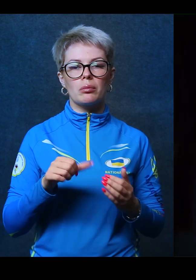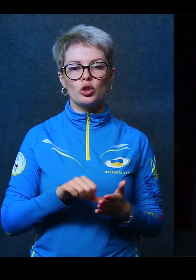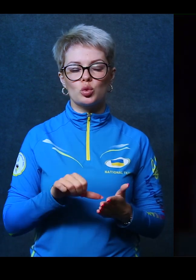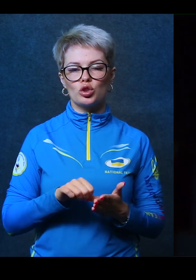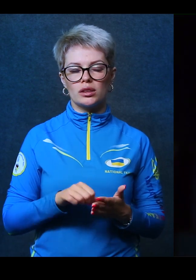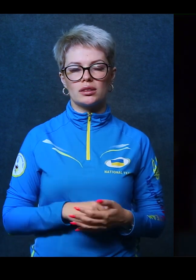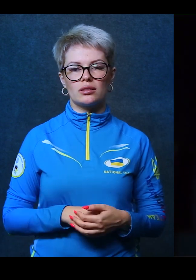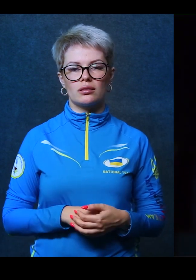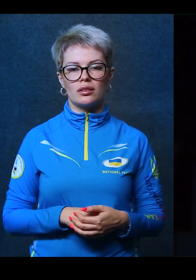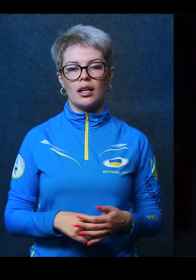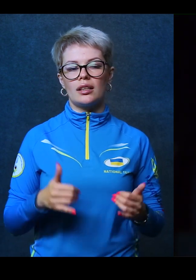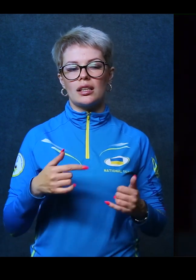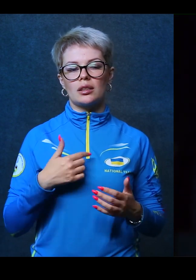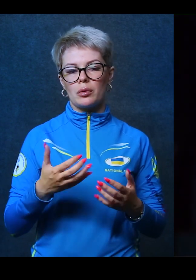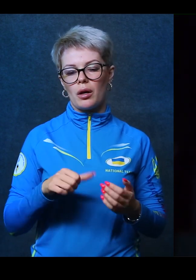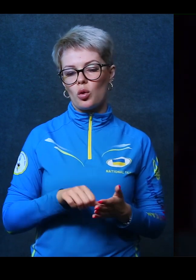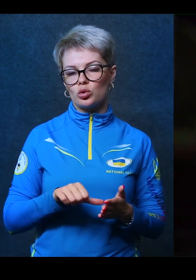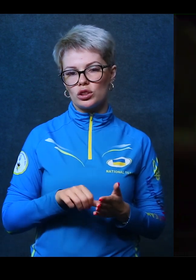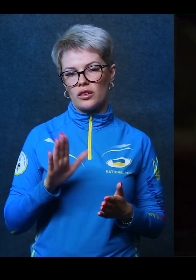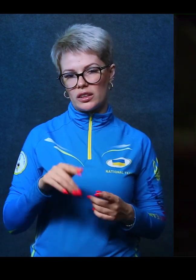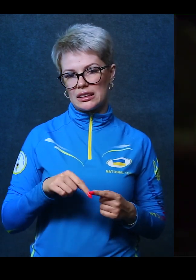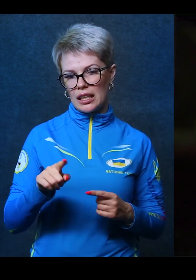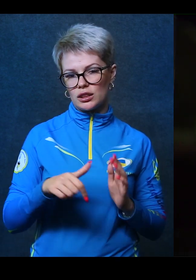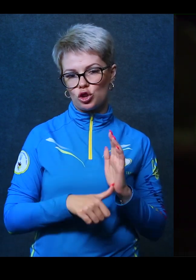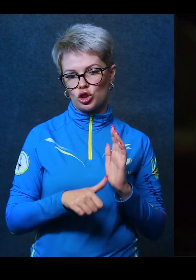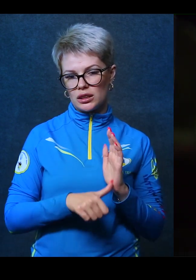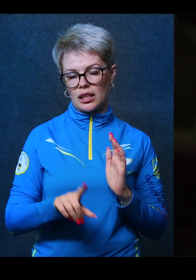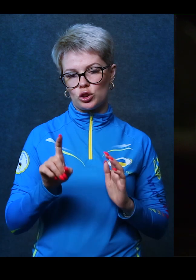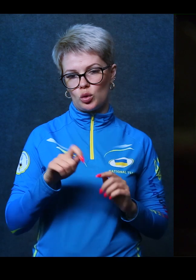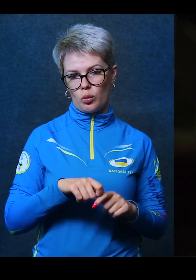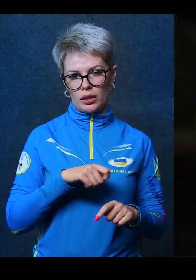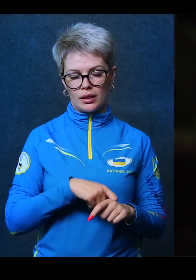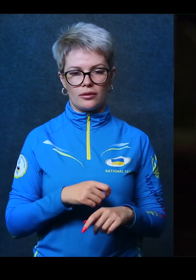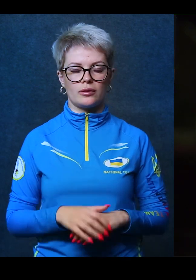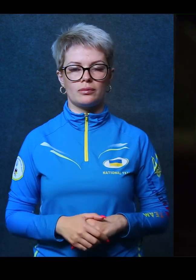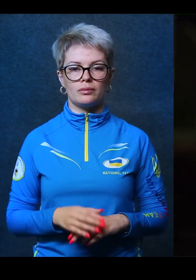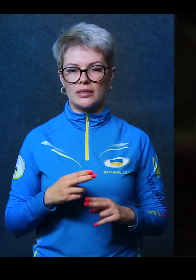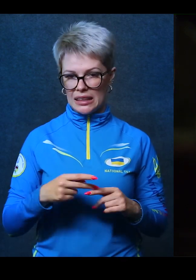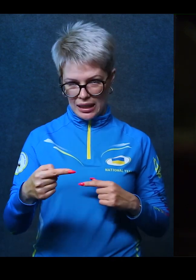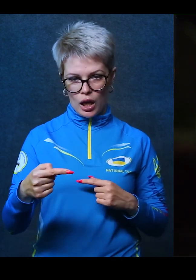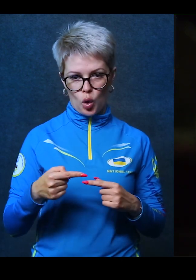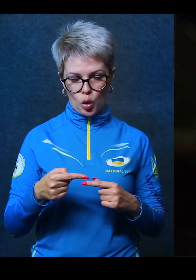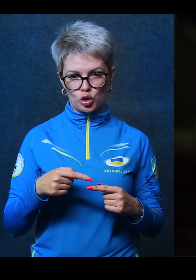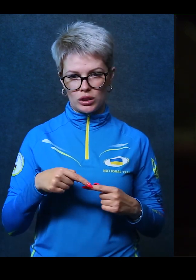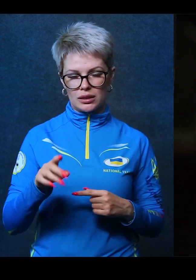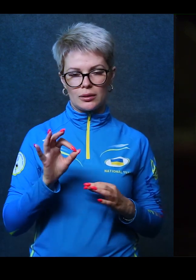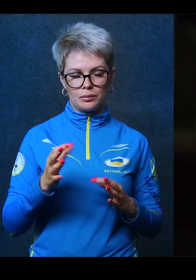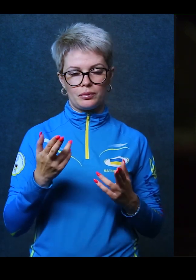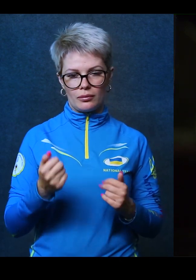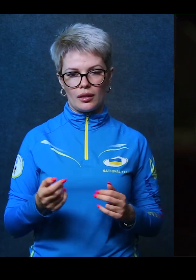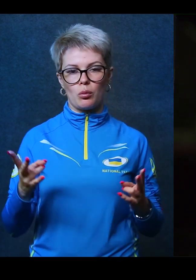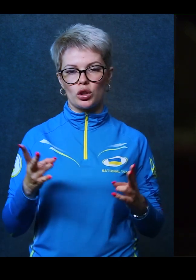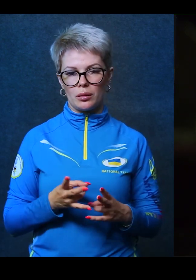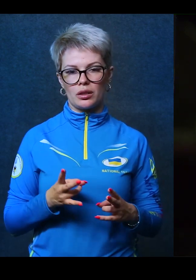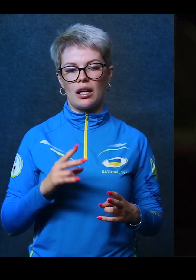участь? Зараз я приймаю участь в дистанціях 60 та 100 метрів. Це найкоротші дистанції, правильно? Так. Тобто